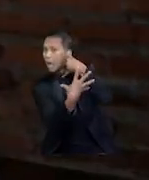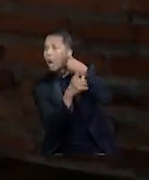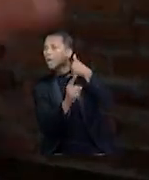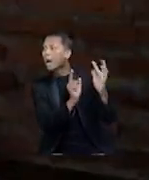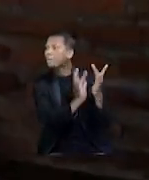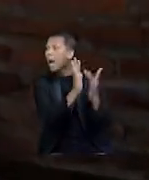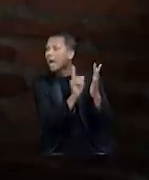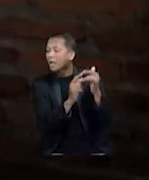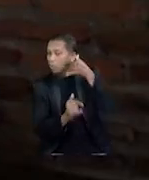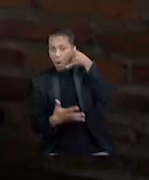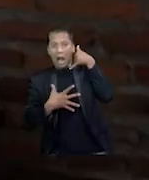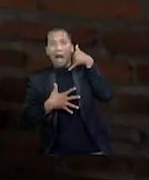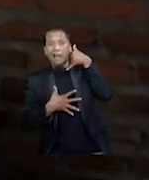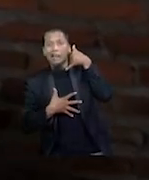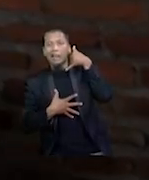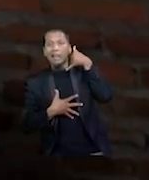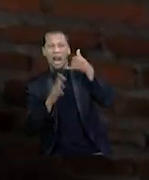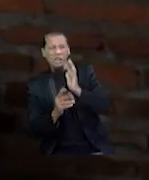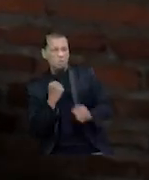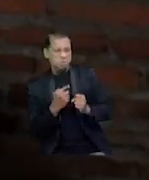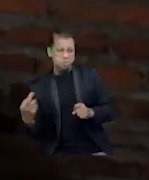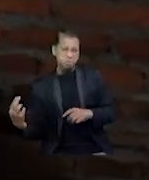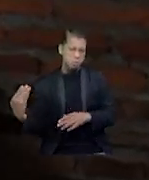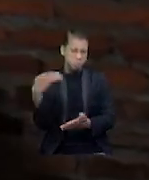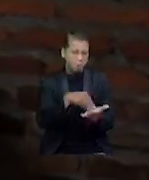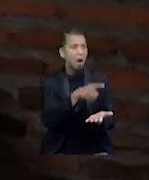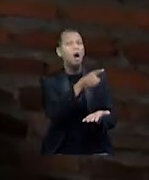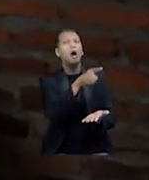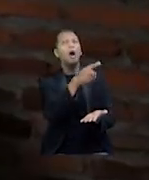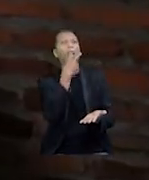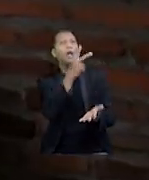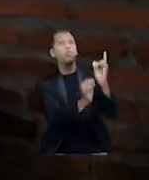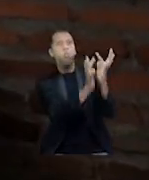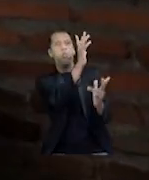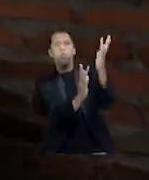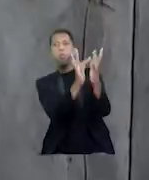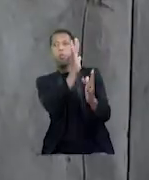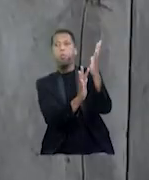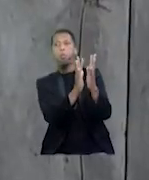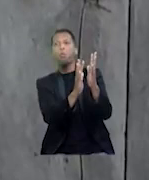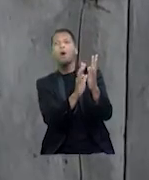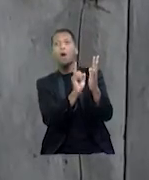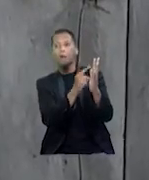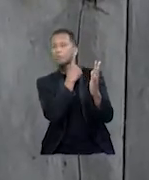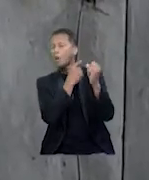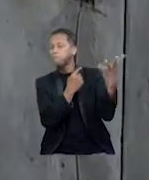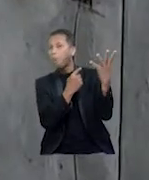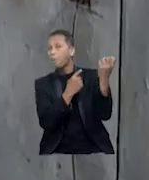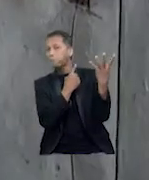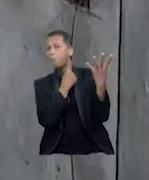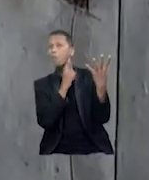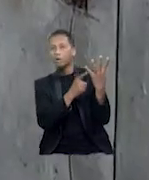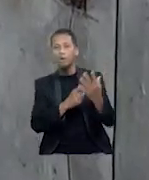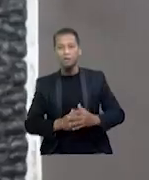sini. Udah aku udah gede. Pokoknya meleduk ketika pertama ada suara meleduk. Ada bunyi suara gitu ya. Tidak ada